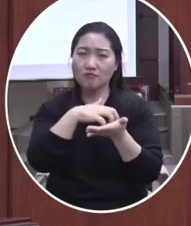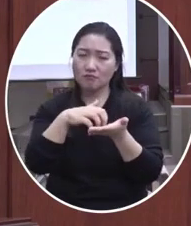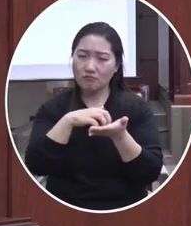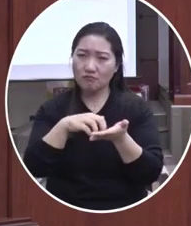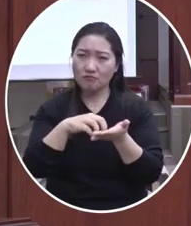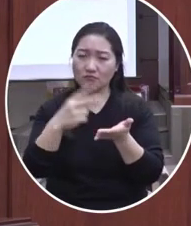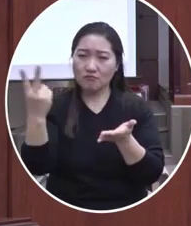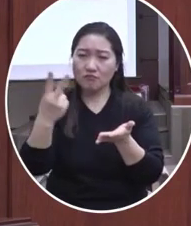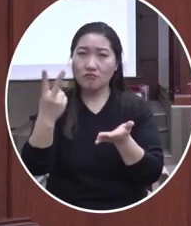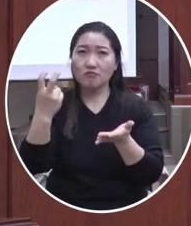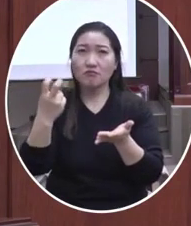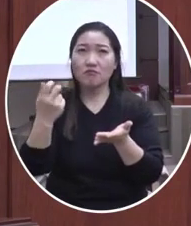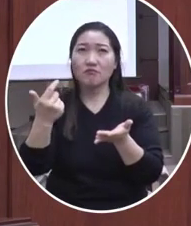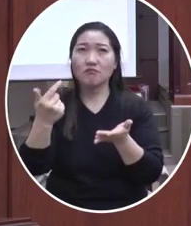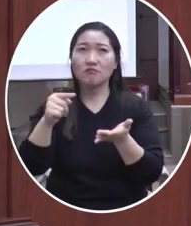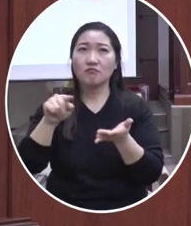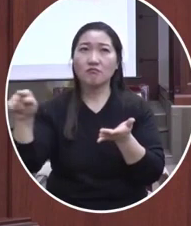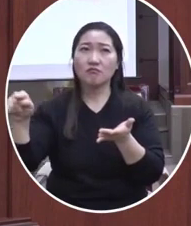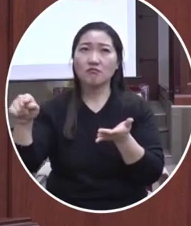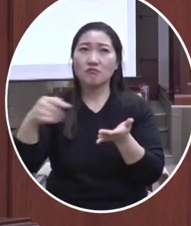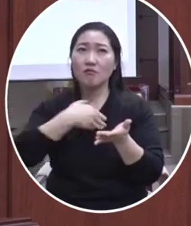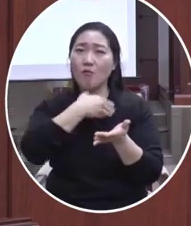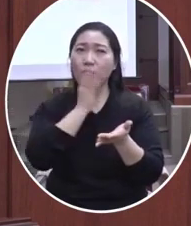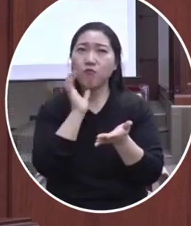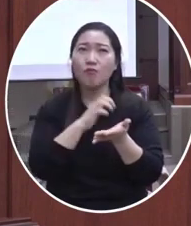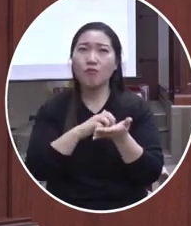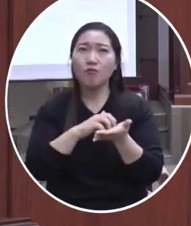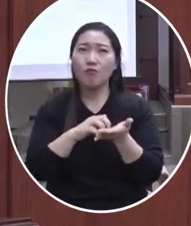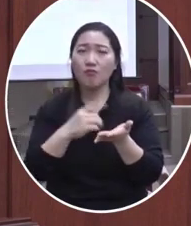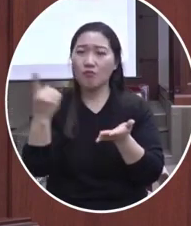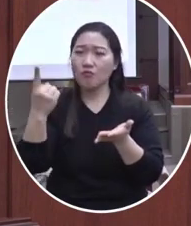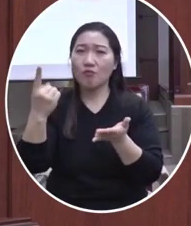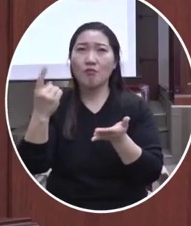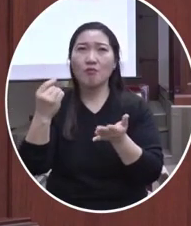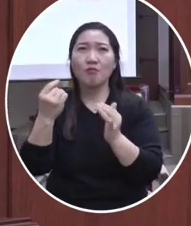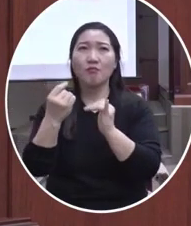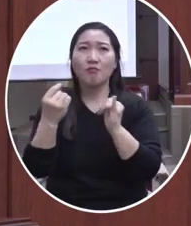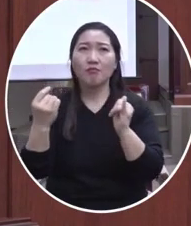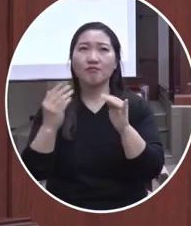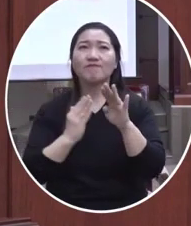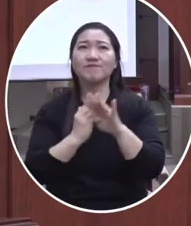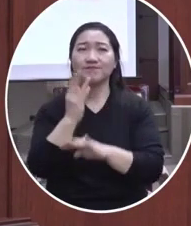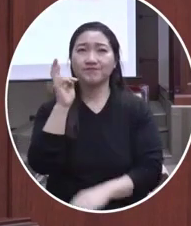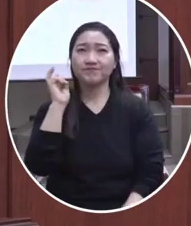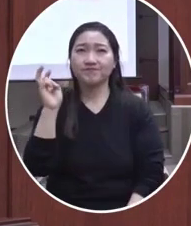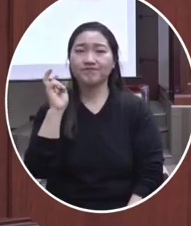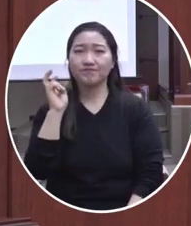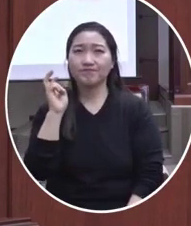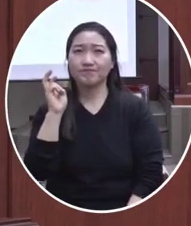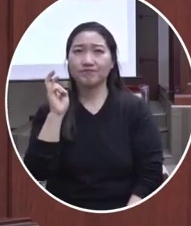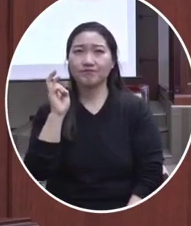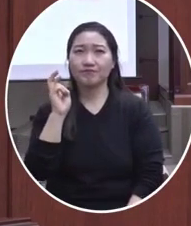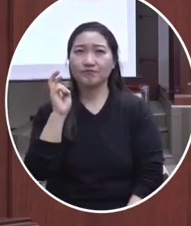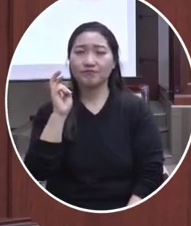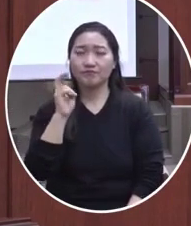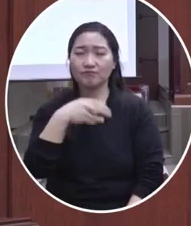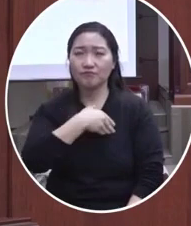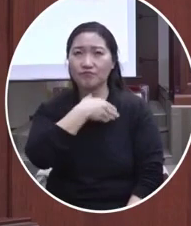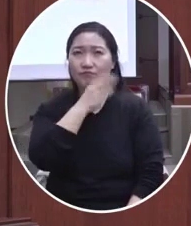이 추세대로라면 늦어도 2026년에는 고령 인구가 1천만 명을 넘어설 것으로